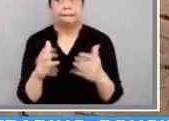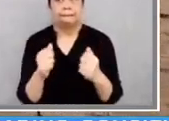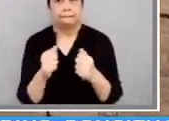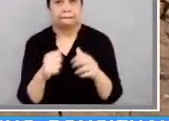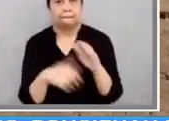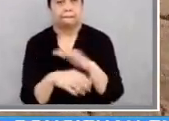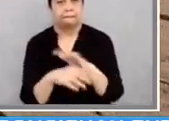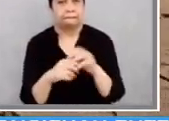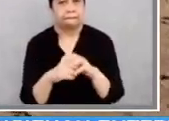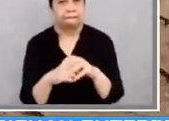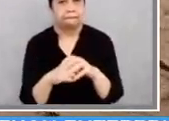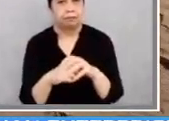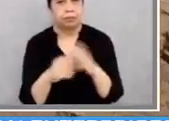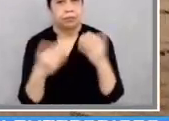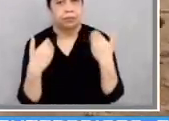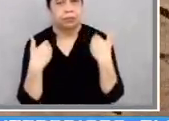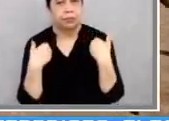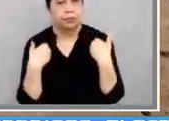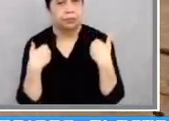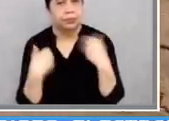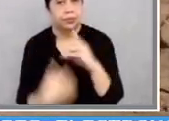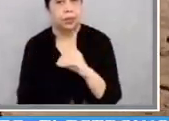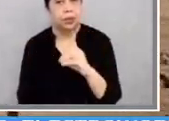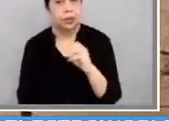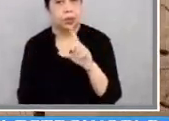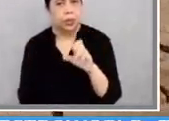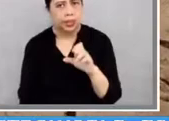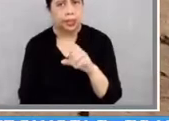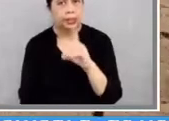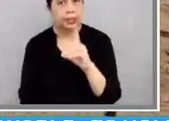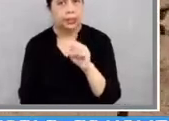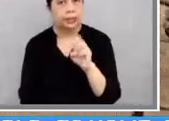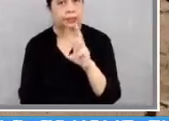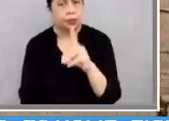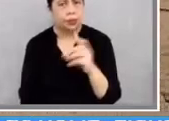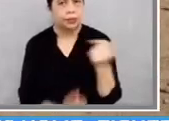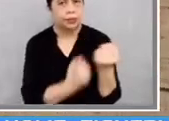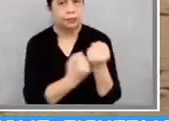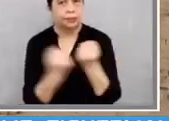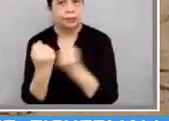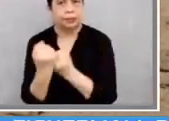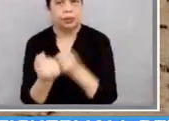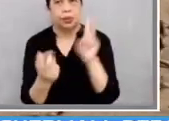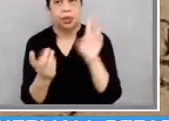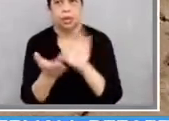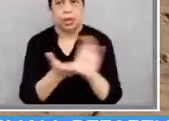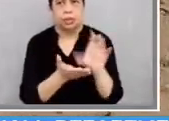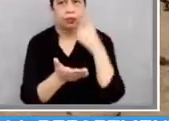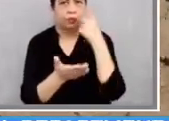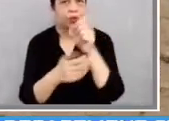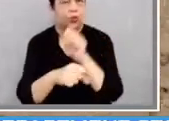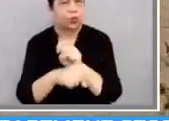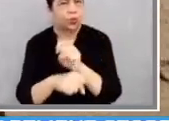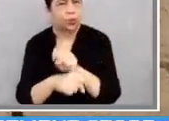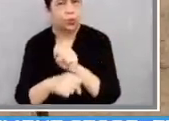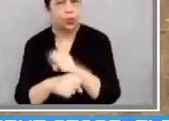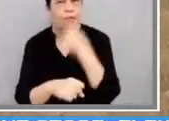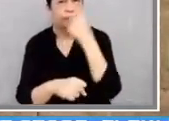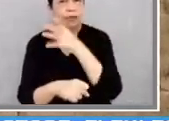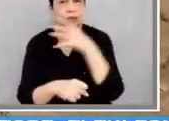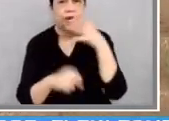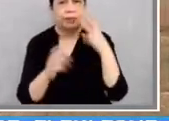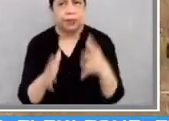Ano? Nandiyan din yung DOLE at DSWD sa mga cash forward, sa mga tupad, para sa ating mga farmers.